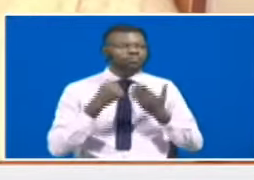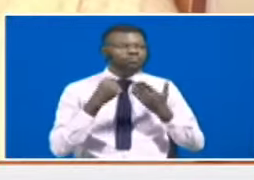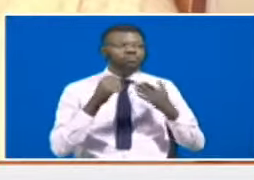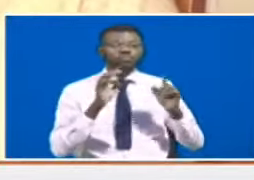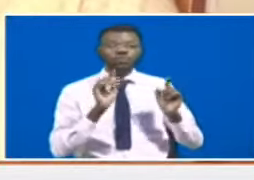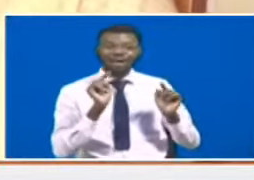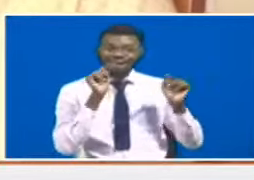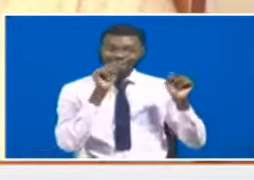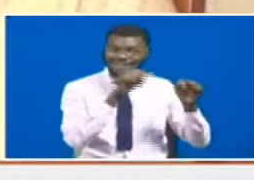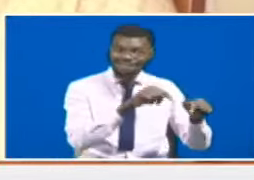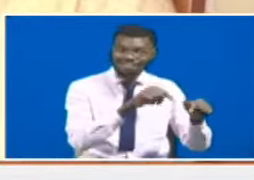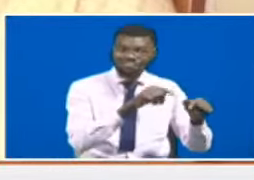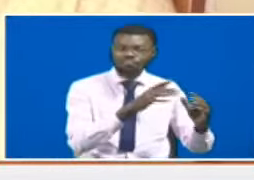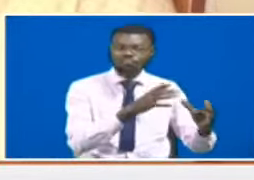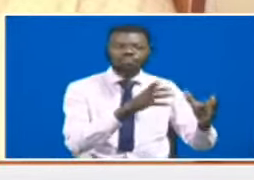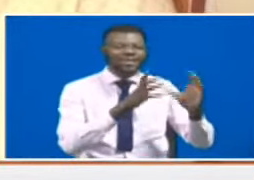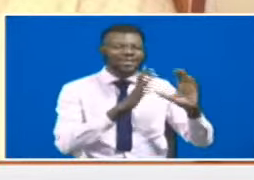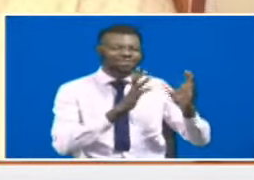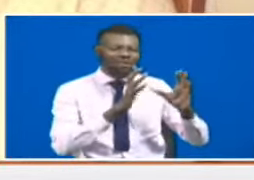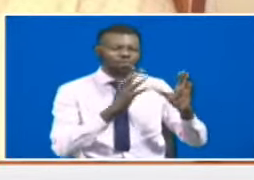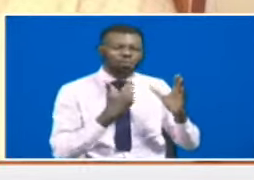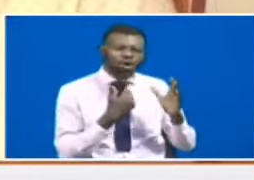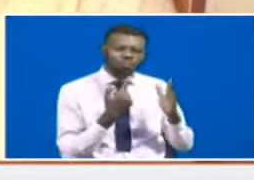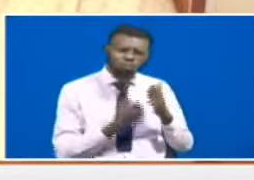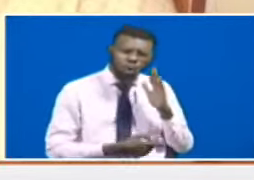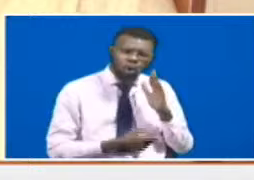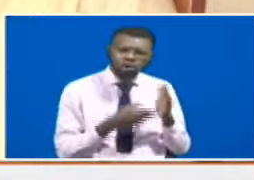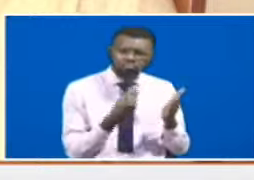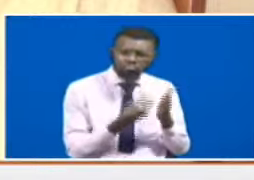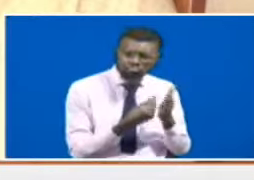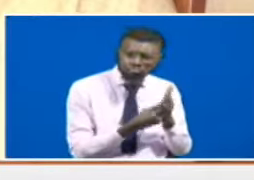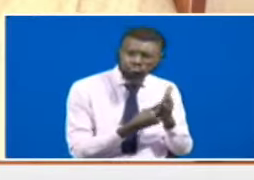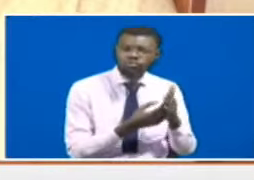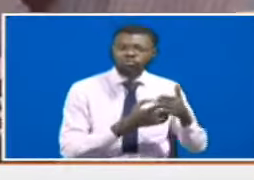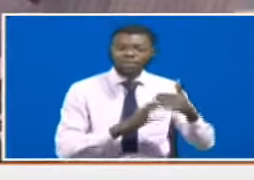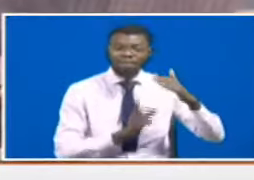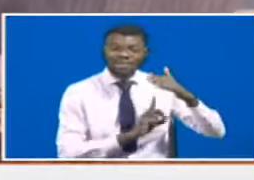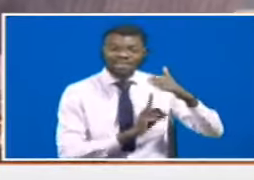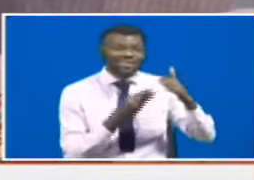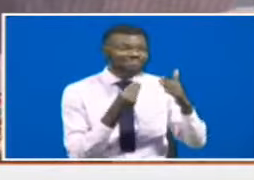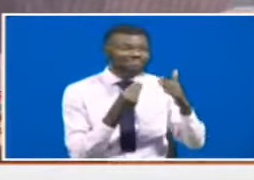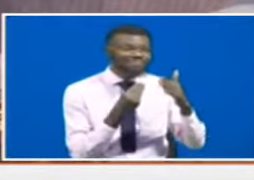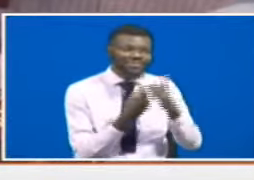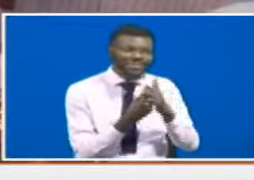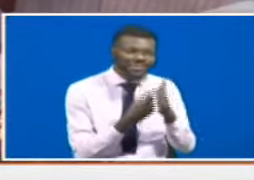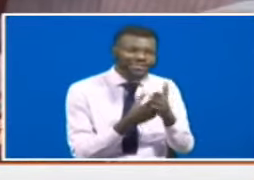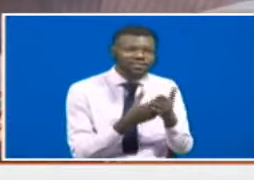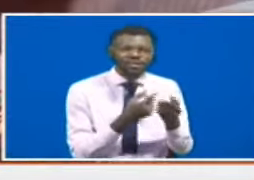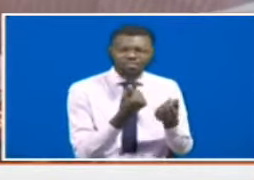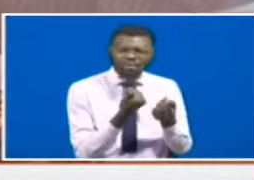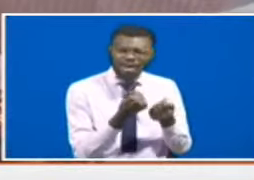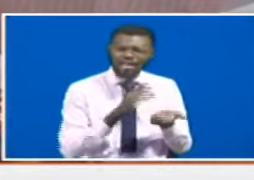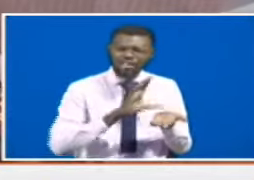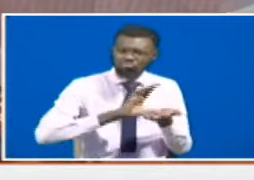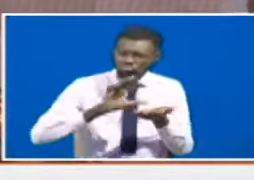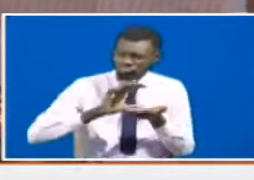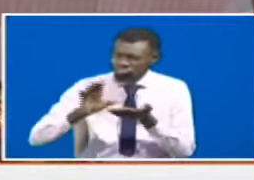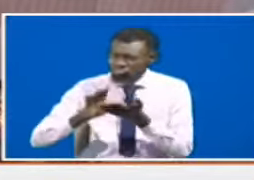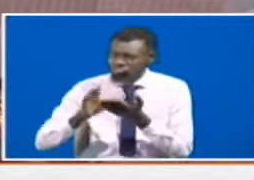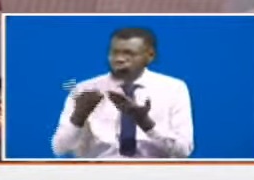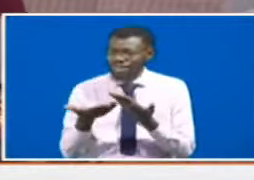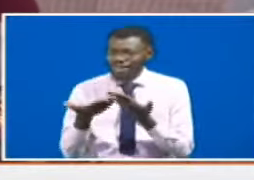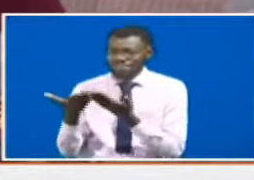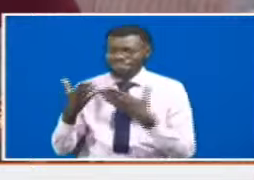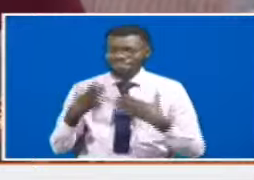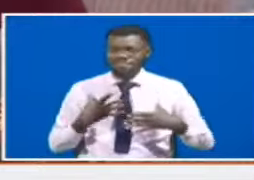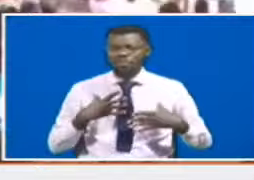naye ameitaka hazina ya kitaifa kutumia kiasi cha pesa ambacho hakijapitishwa na bunge kuwasaza wa Kenya mahangaiko